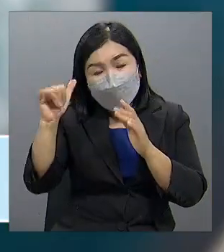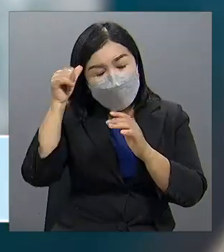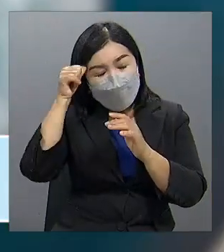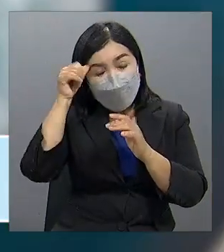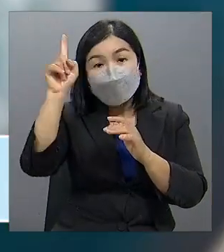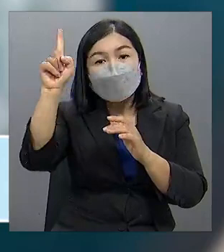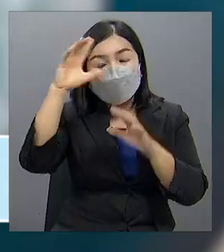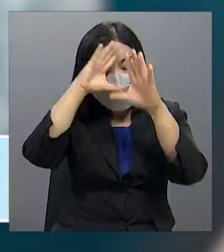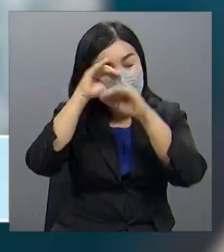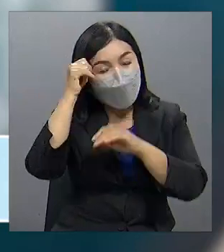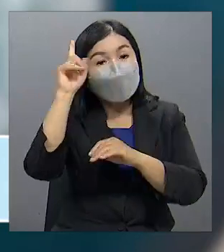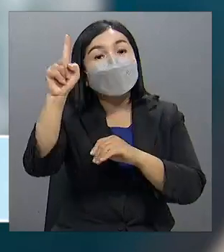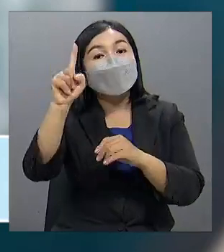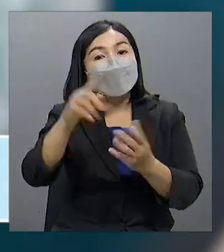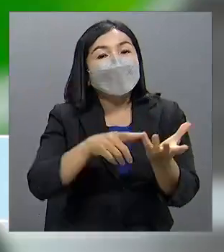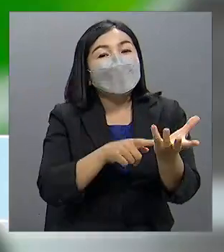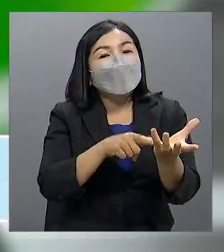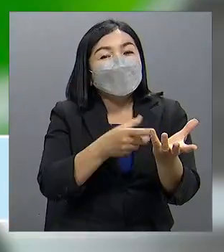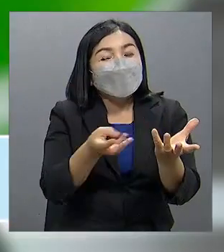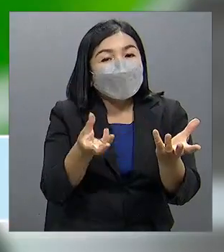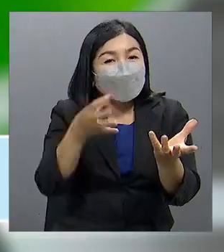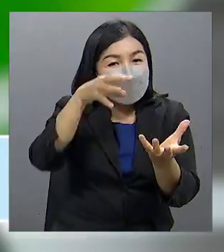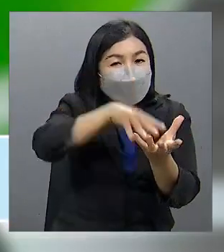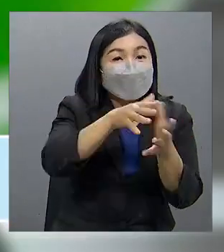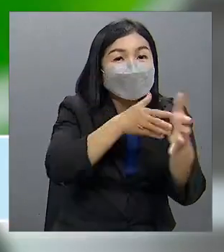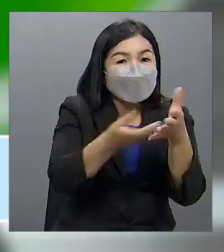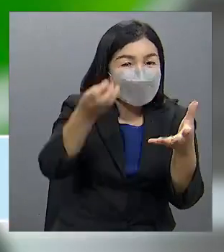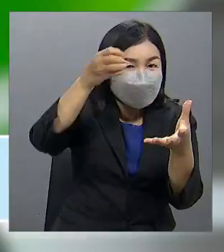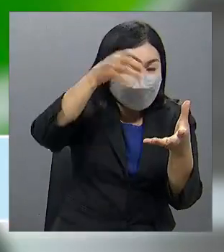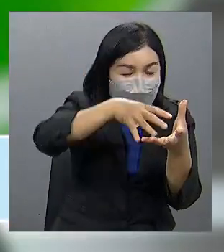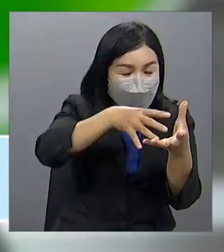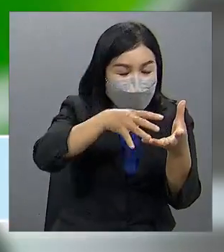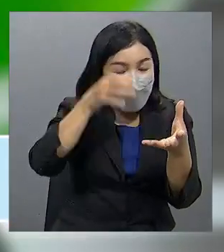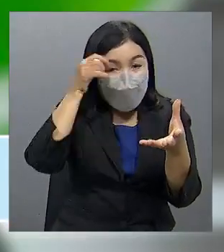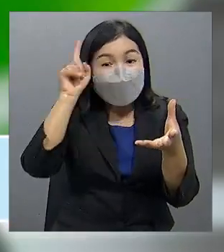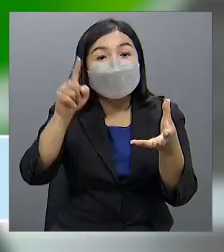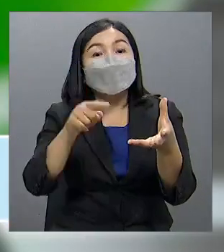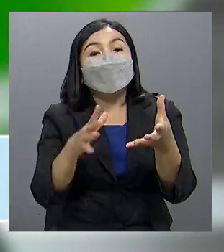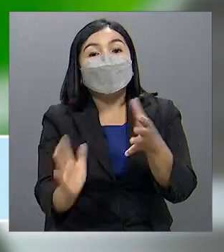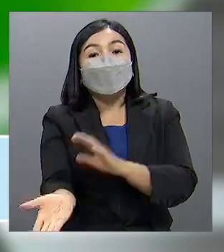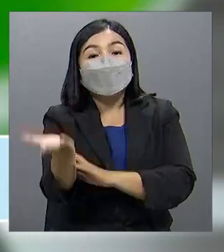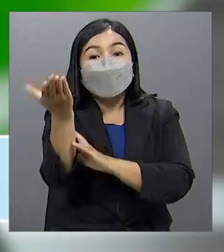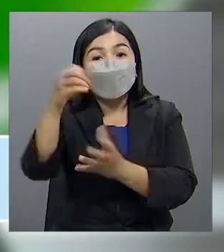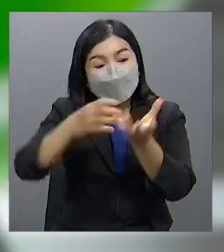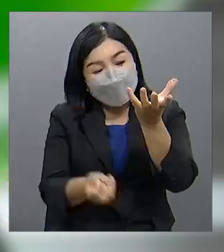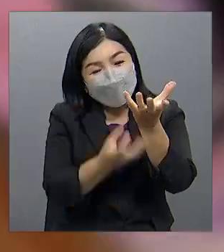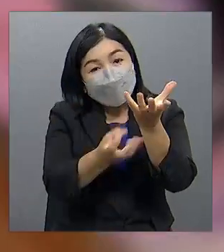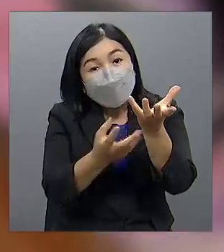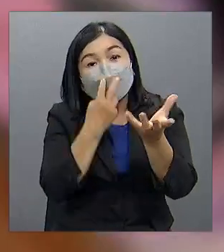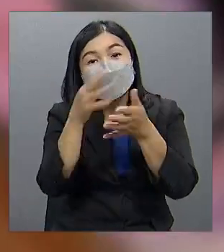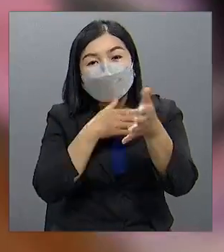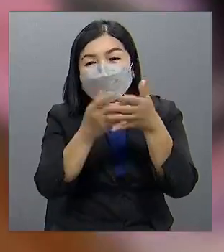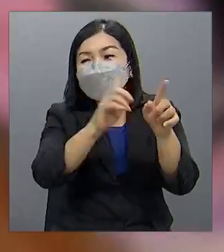างน้ำแล้วก็นึ่งแบบข้าวเหนียวทั่วไปเลยผลลัพธ์ที่ได้ก็จะออกมาเป็นข้าวเหนียวสีรุ้งอย่างที่เห็นนี่ละค่ะ ครับซึ่